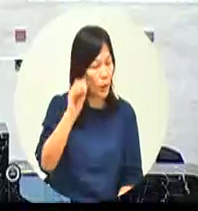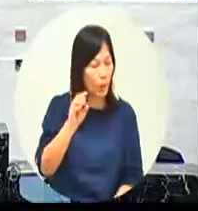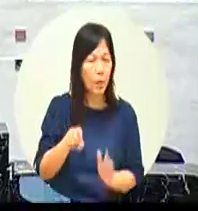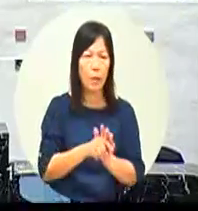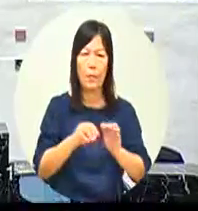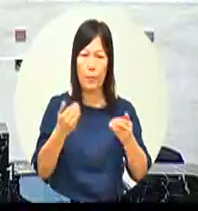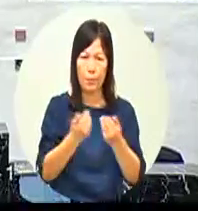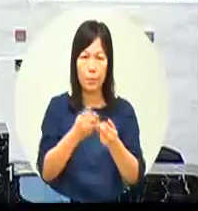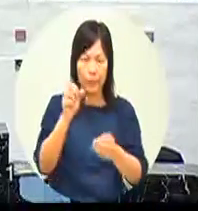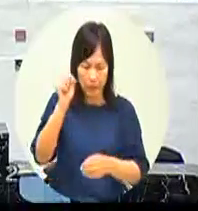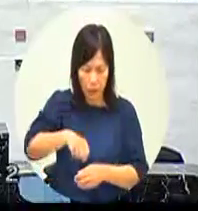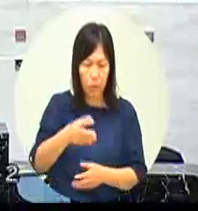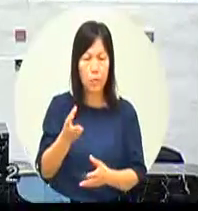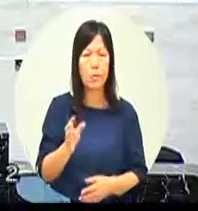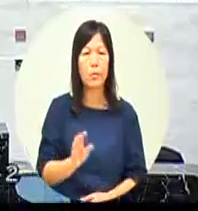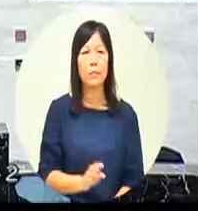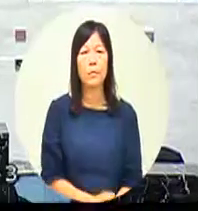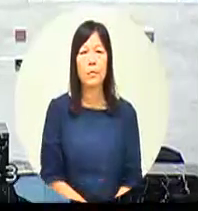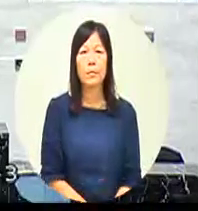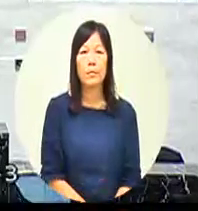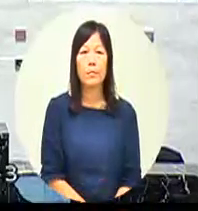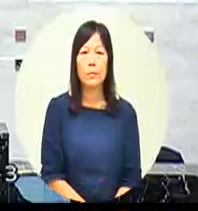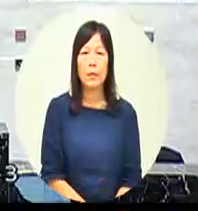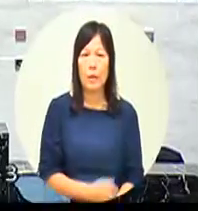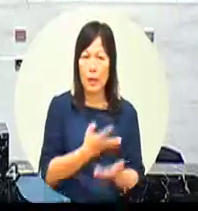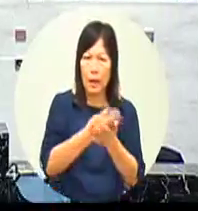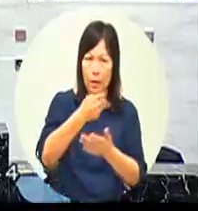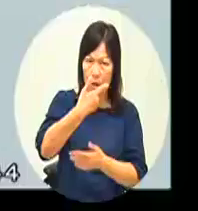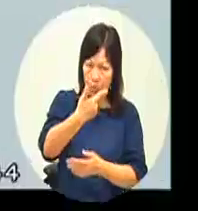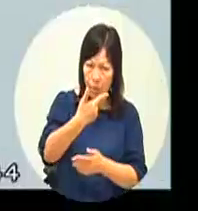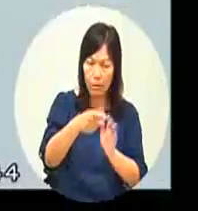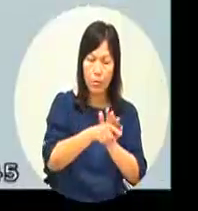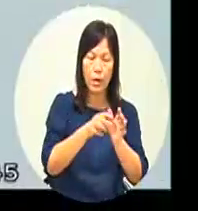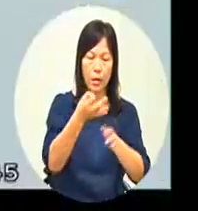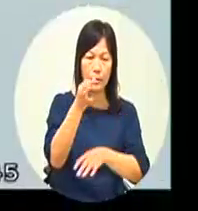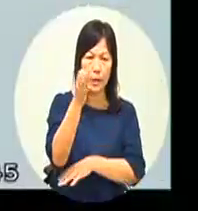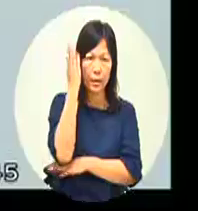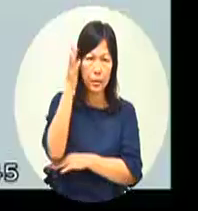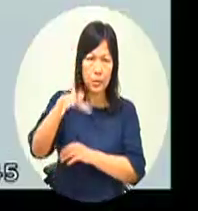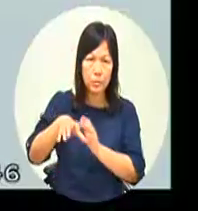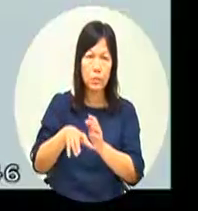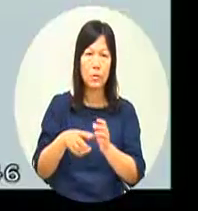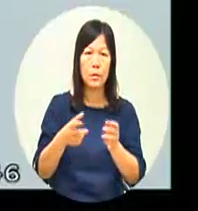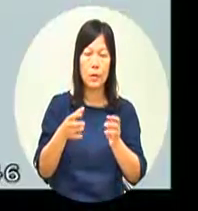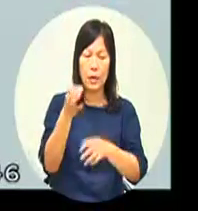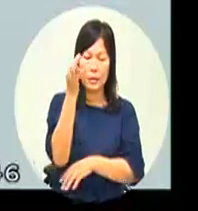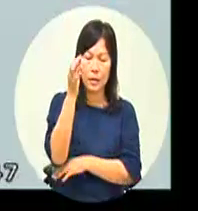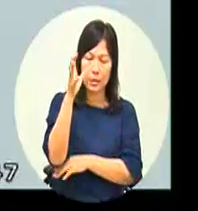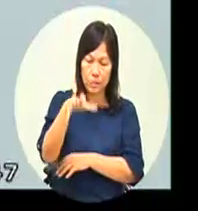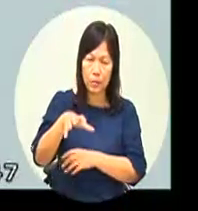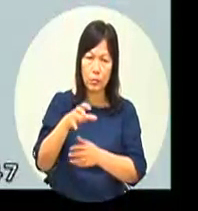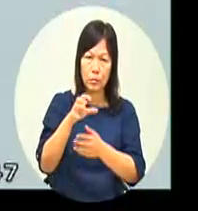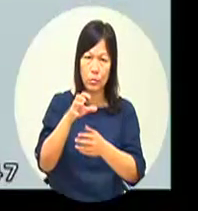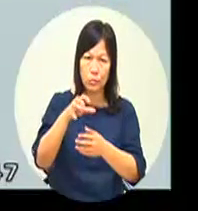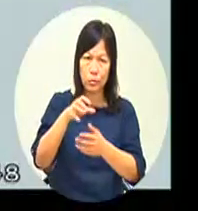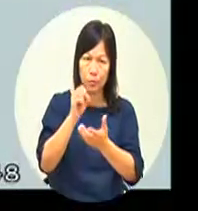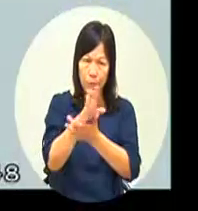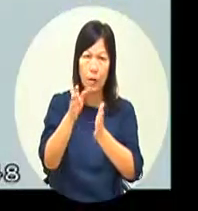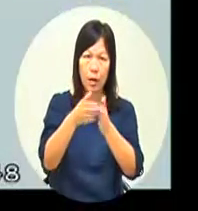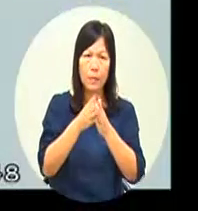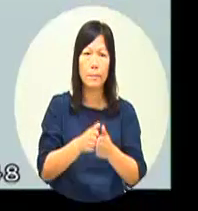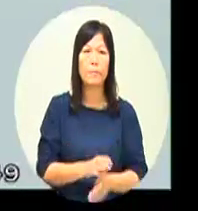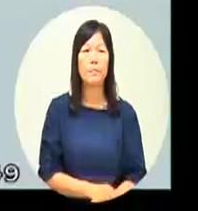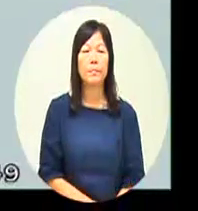查。 案号六，类别财经，报告机关高雄市政府财政局，案